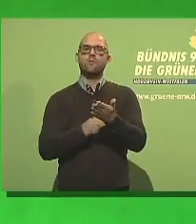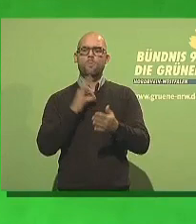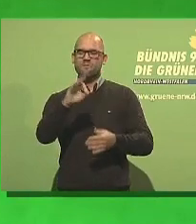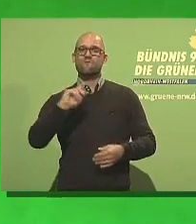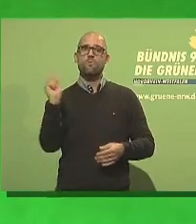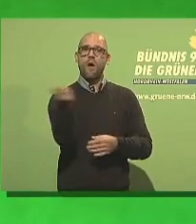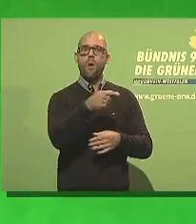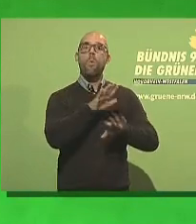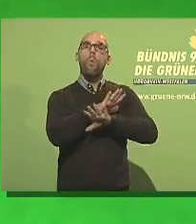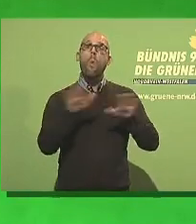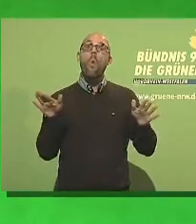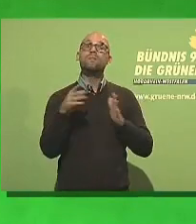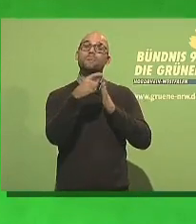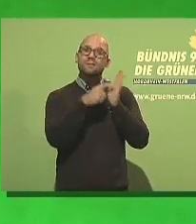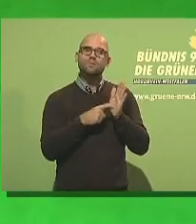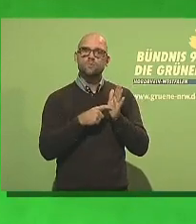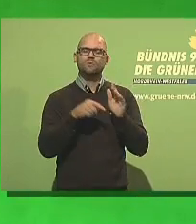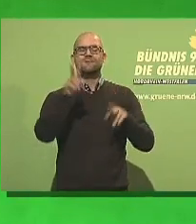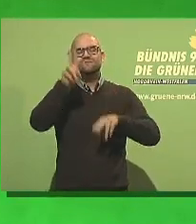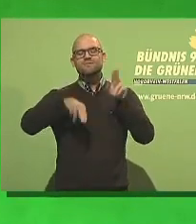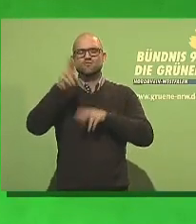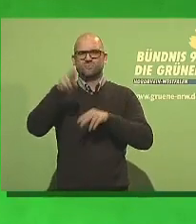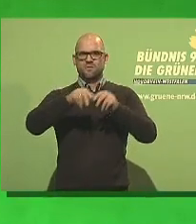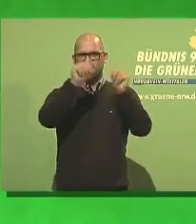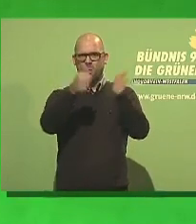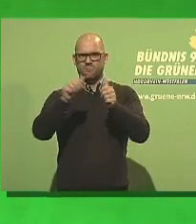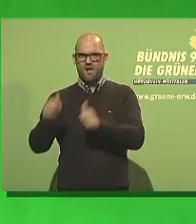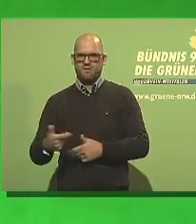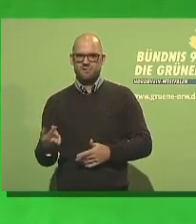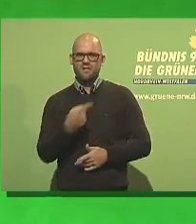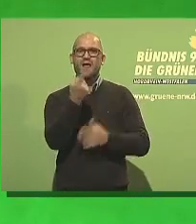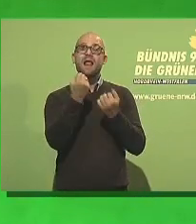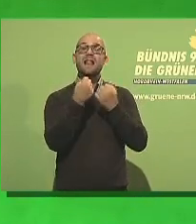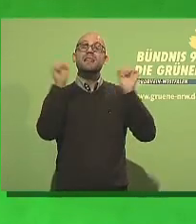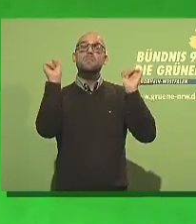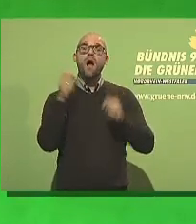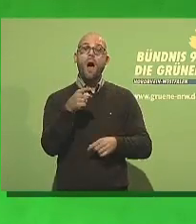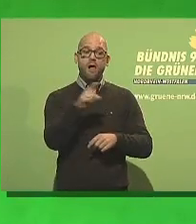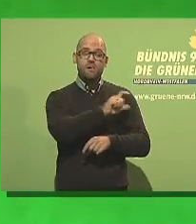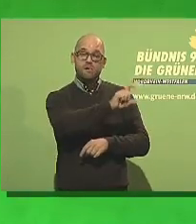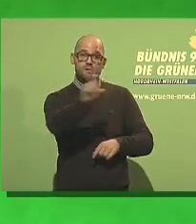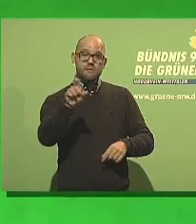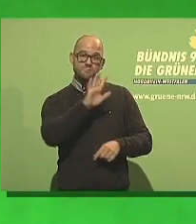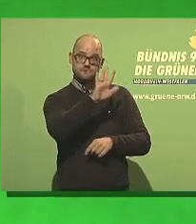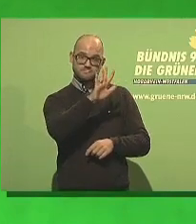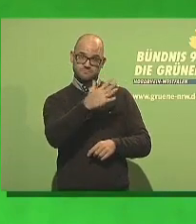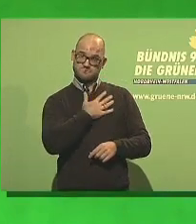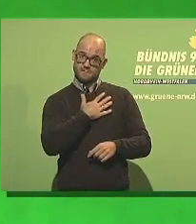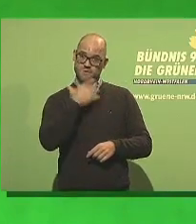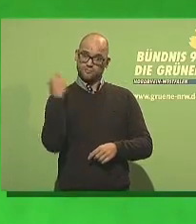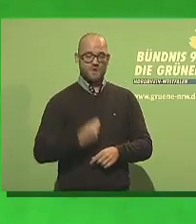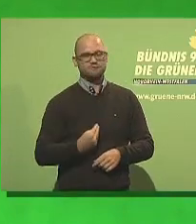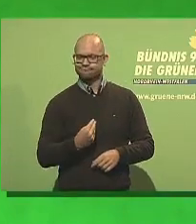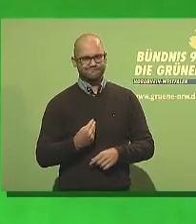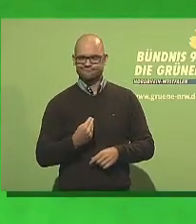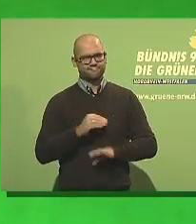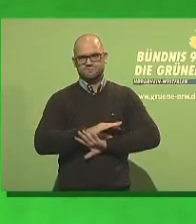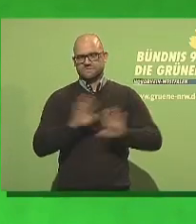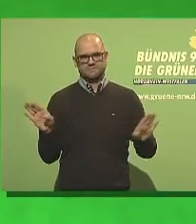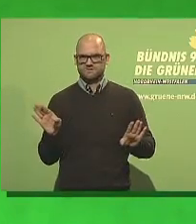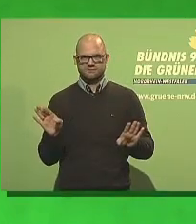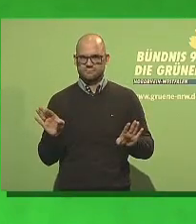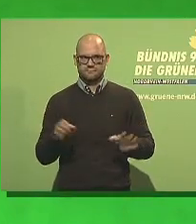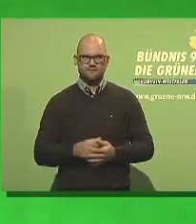haben Modelle der Liberalen und die sind nicht meine Modelle. Und deshalb ist, glaube ich, entscheidend bei